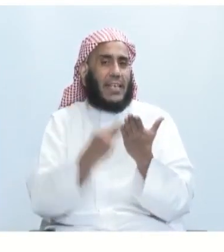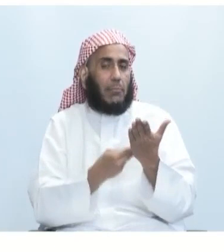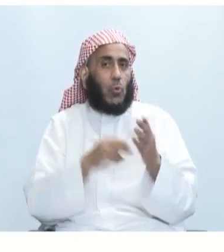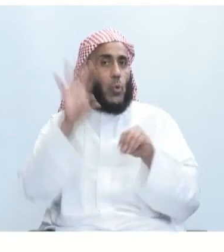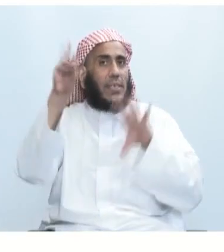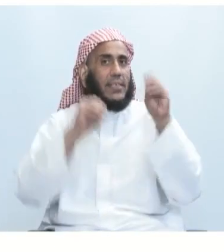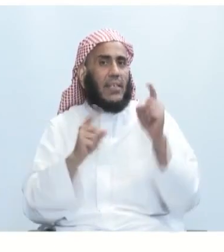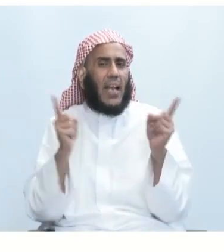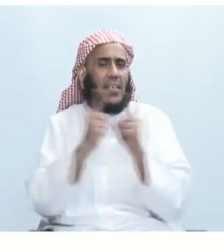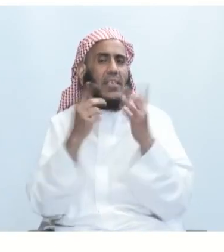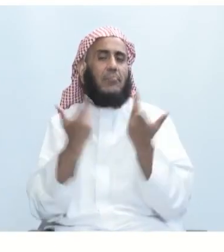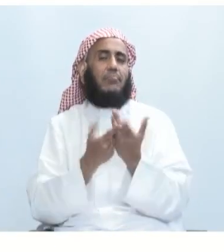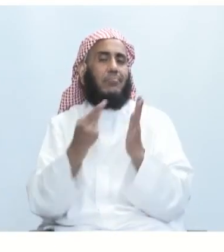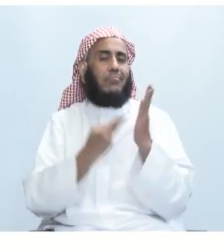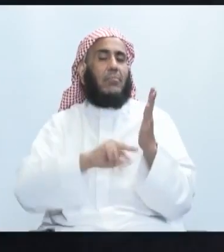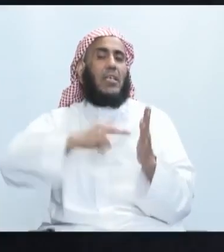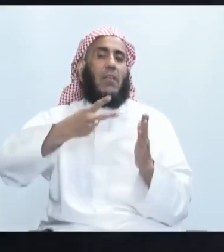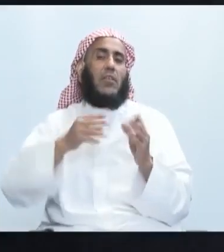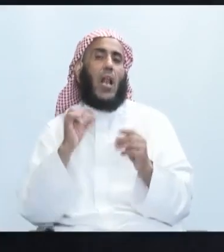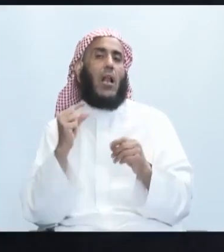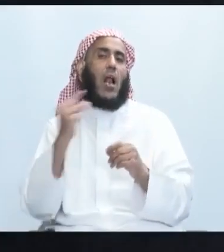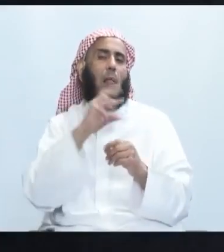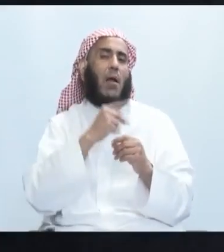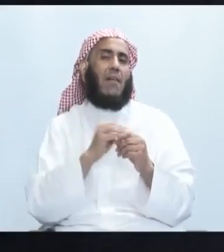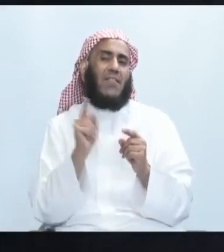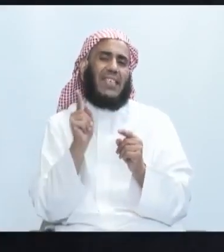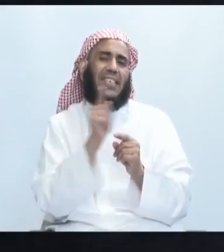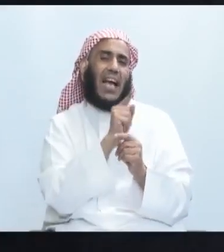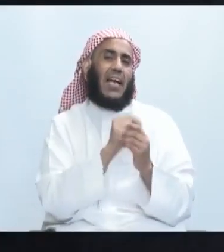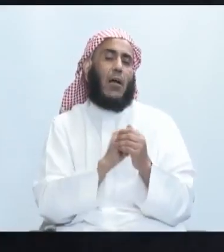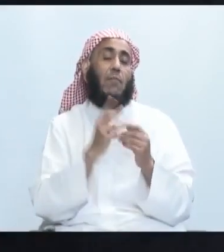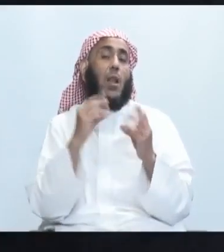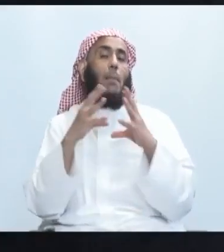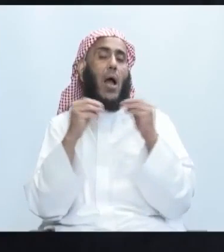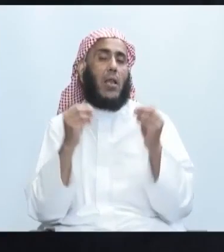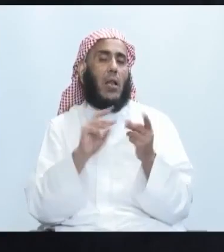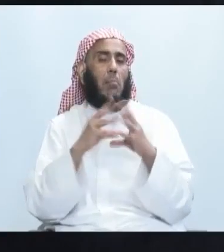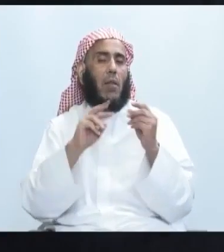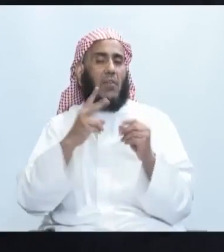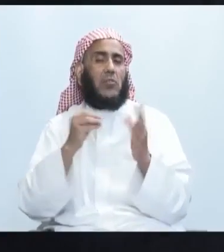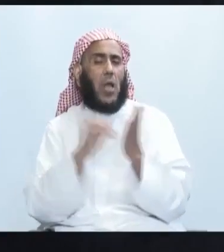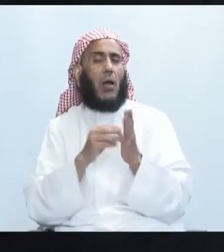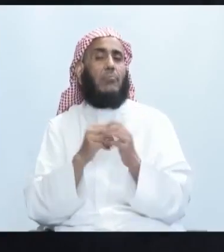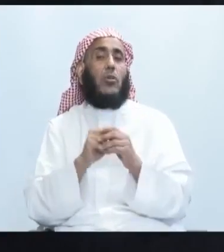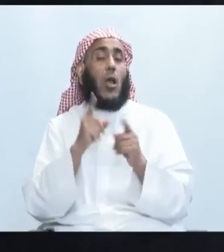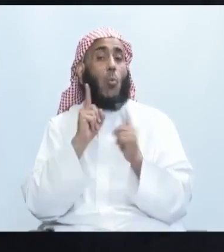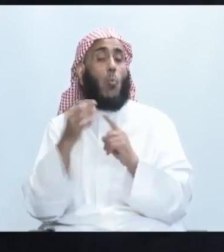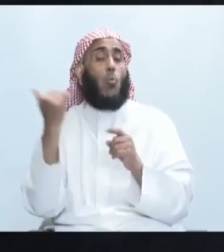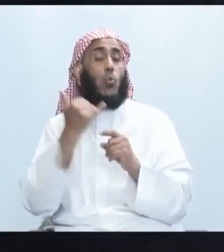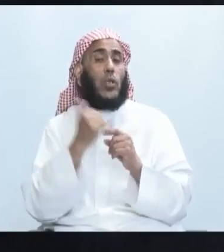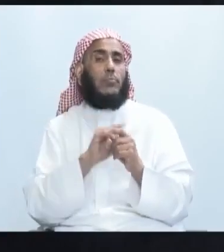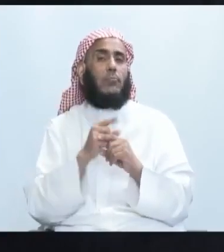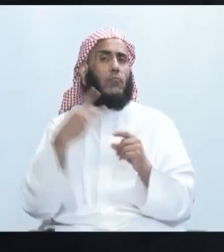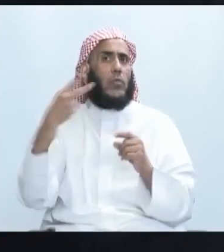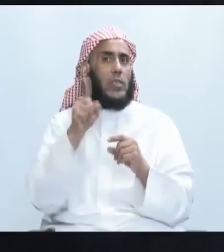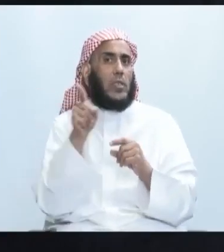قصيره فلاحظ اختلفت الكلمه في سياقها في المعاني اختلف المعنى في نفس السياق لذلك هنا يتحدد في